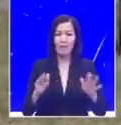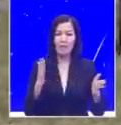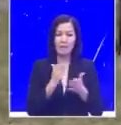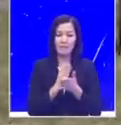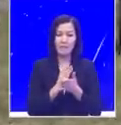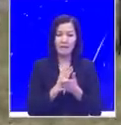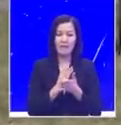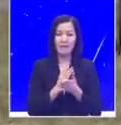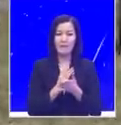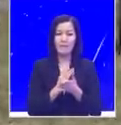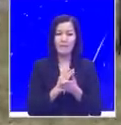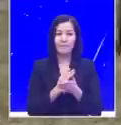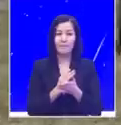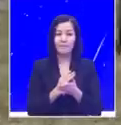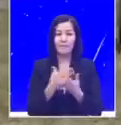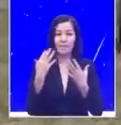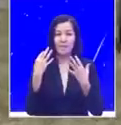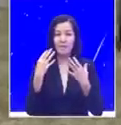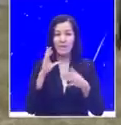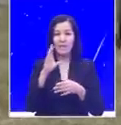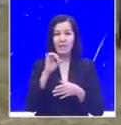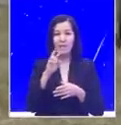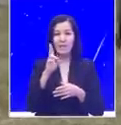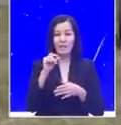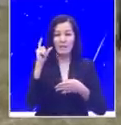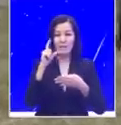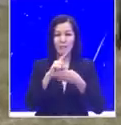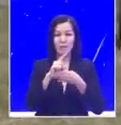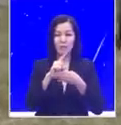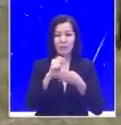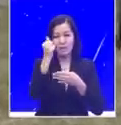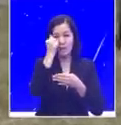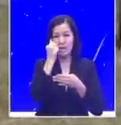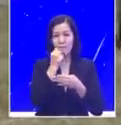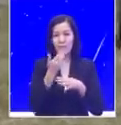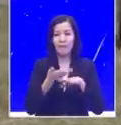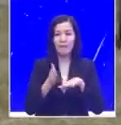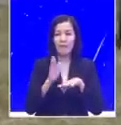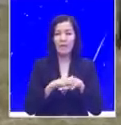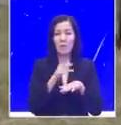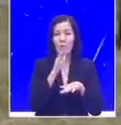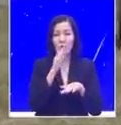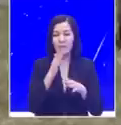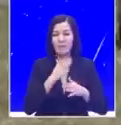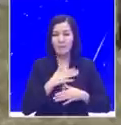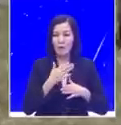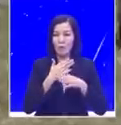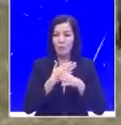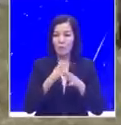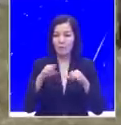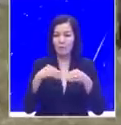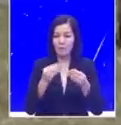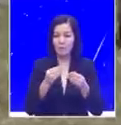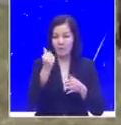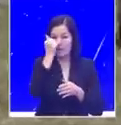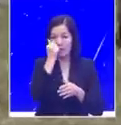аналарымыз. Өстеп мына еркін мешітіне алғысымыз шексіз, мынандай қиын қыстау кезде жа бізге келіп